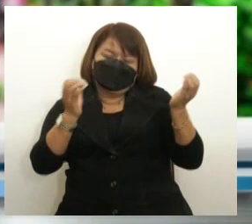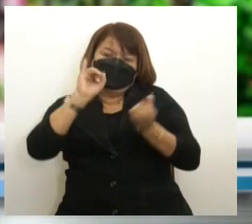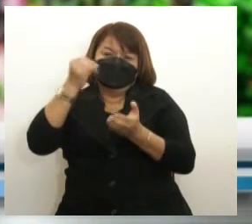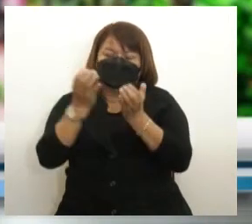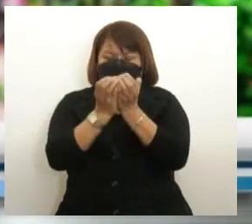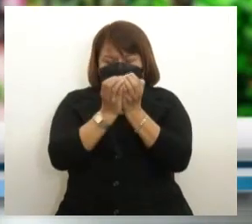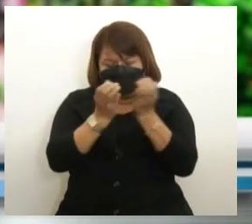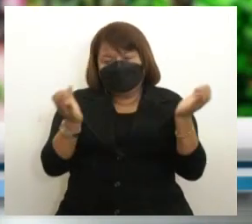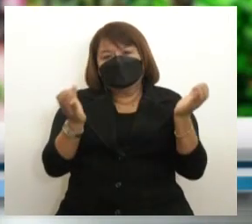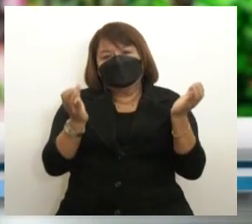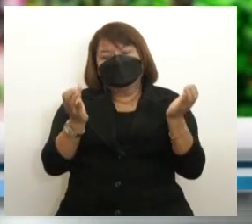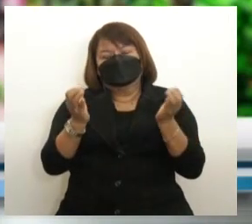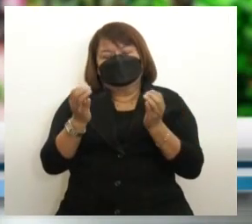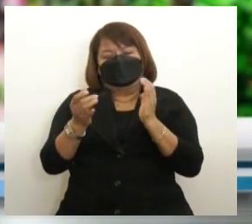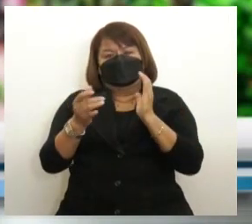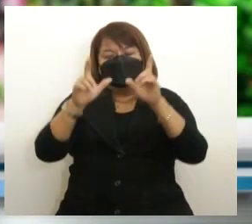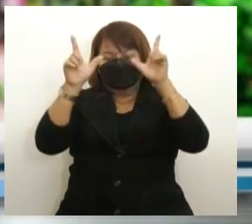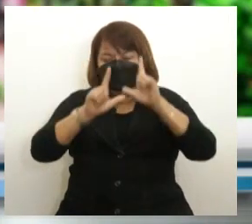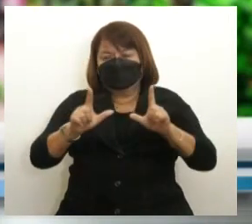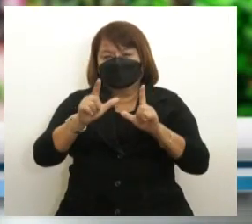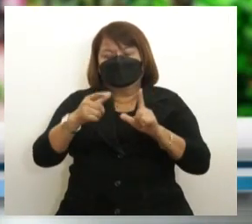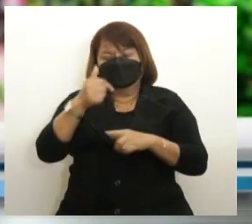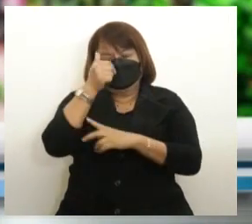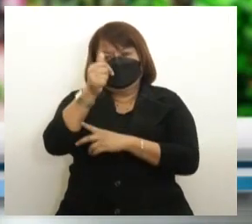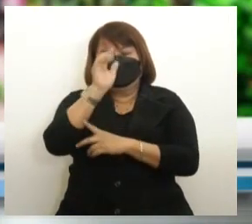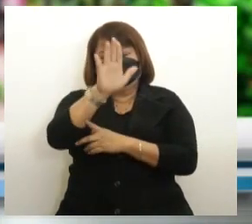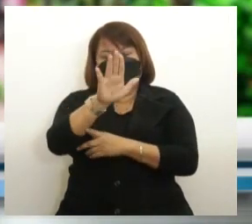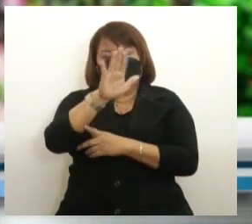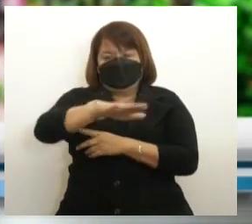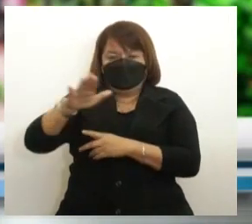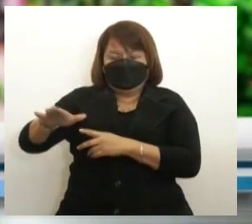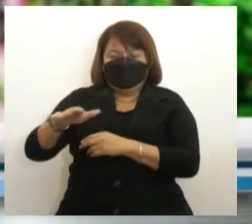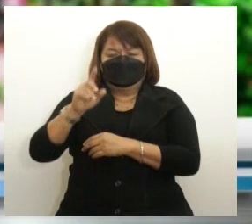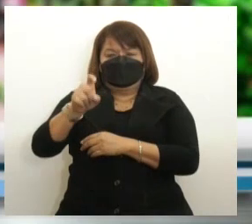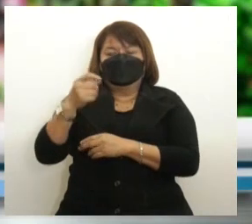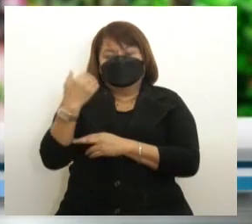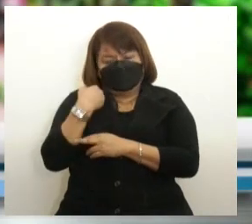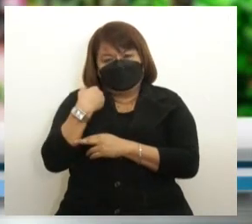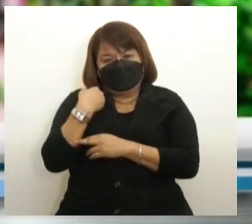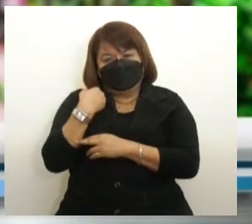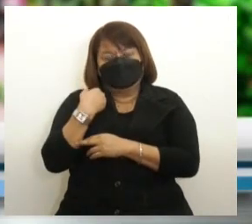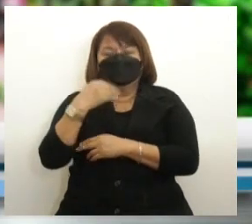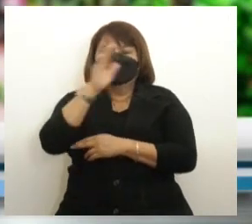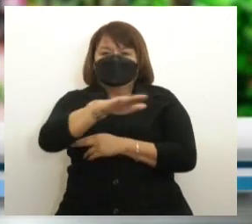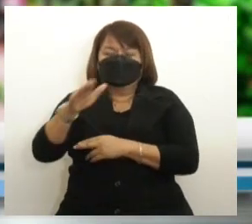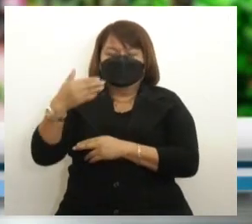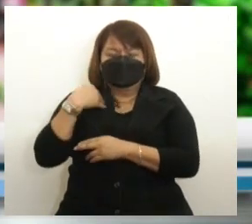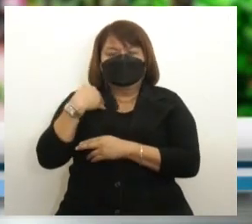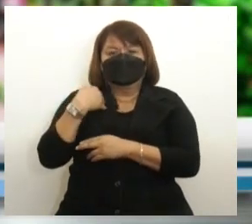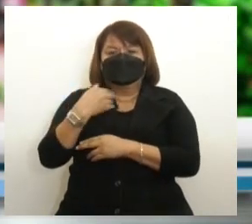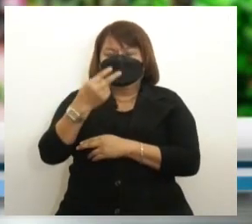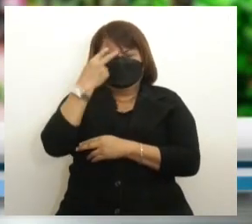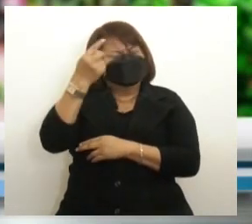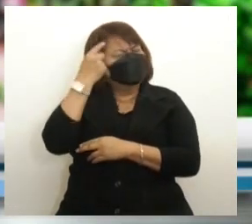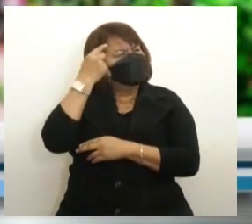ณลักษณะอันพึงประสงค์8ประการที่เด็กของสวทจำเป็นต้องมีนะคะแล้วก็ให้นักเรียนเนี่ยมีความคิดเชิงบวกมีทั